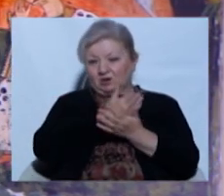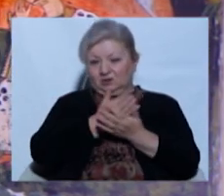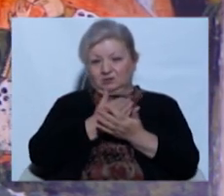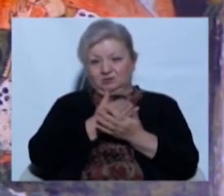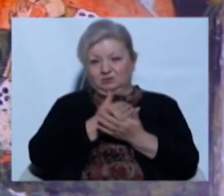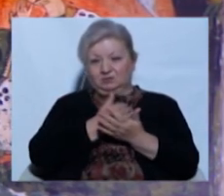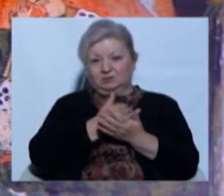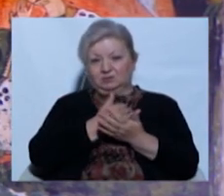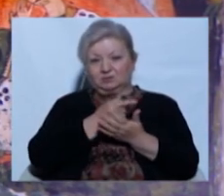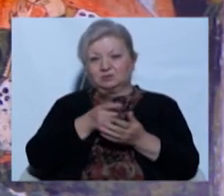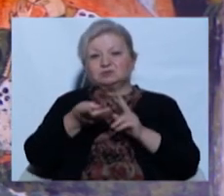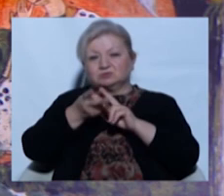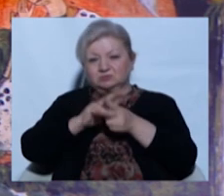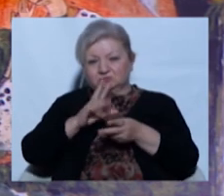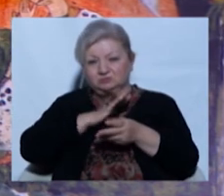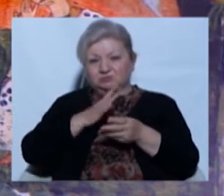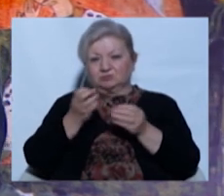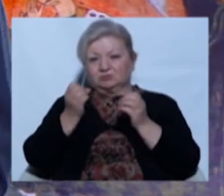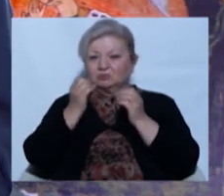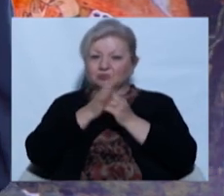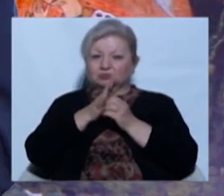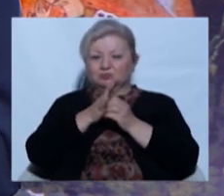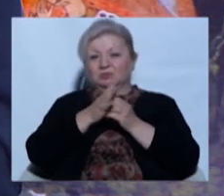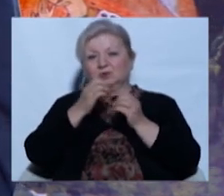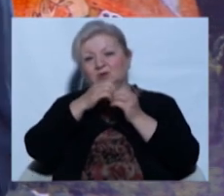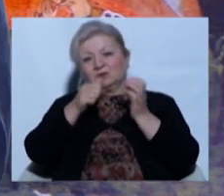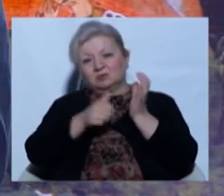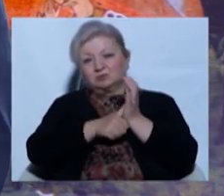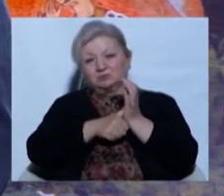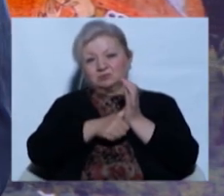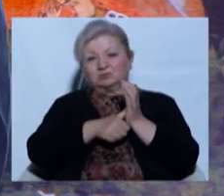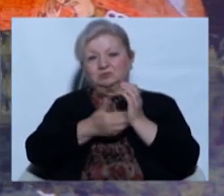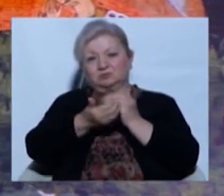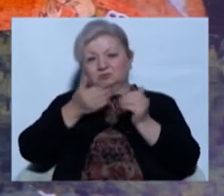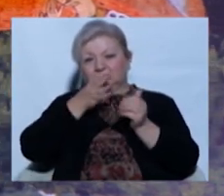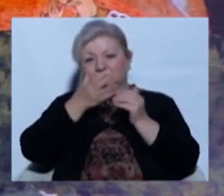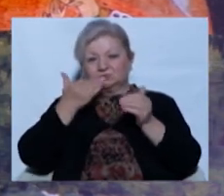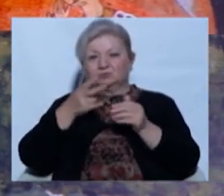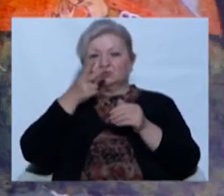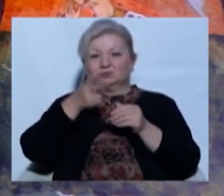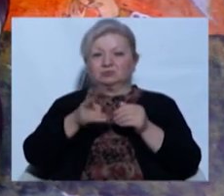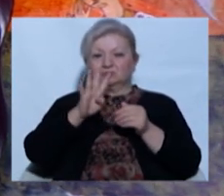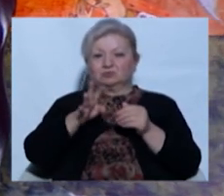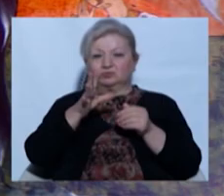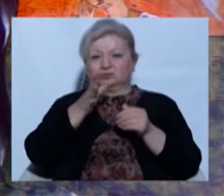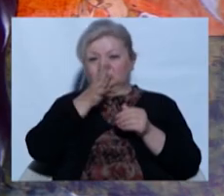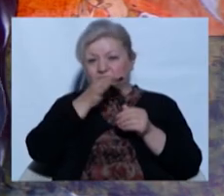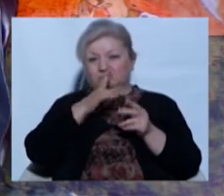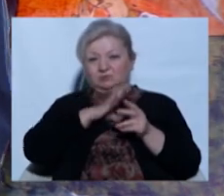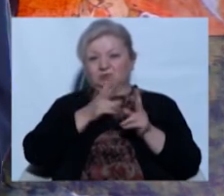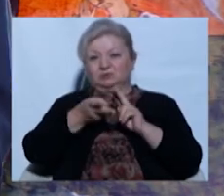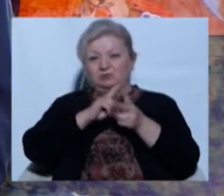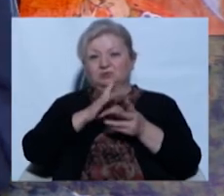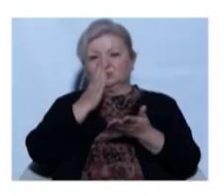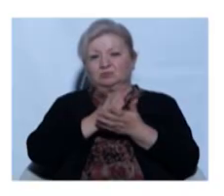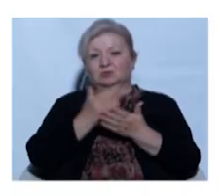არის, შეიცვალა დაახლოებით 15-16 წლის წინ, 2004 წელს უფრო ზუსტი თუ ვიქნებით, და